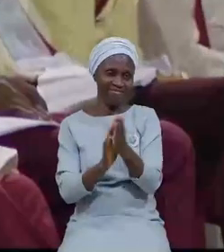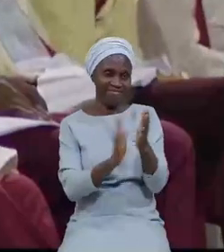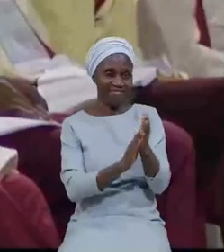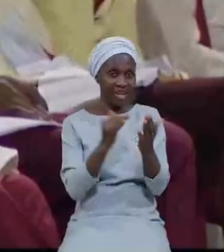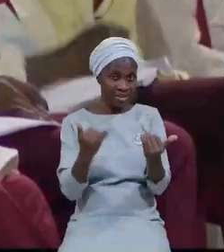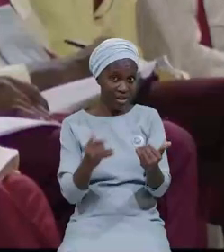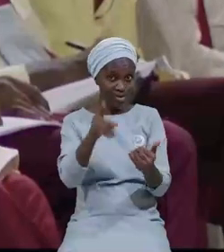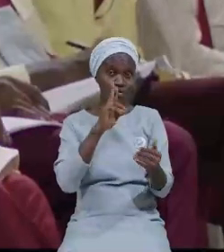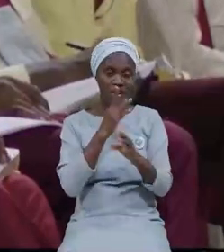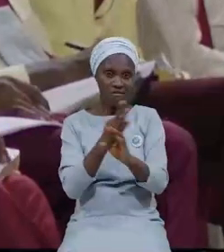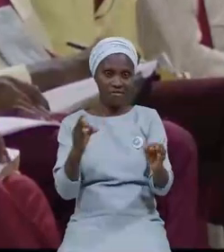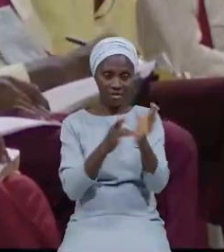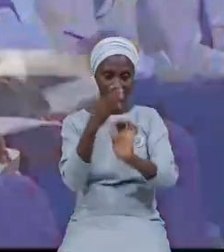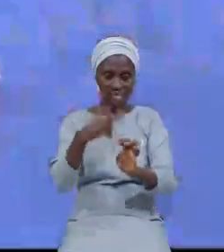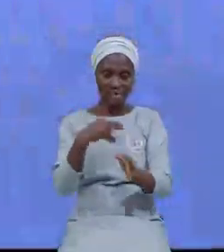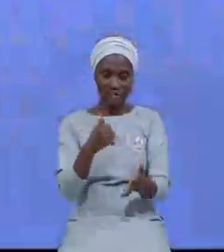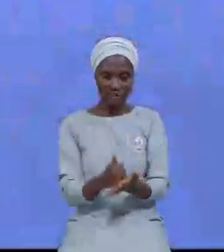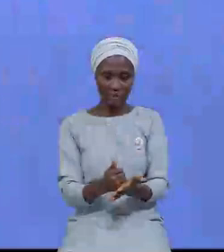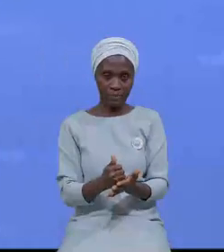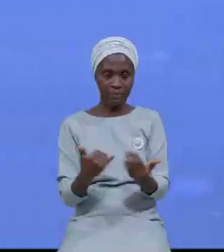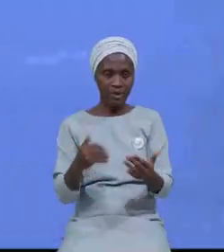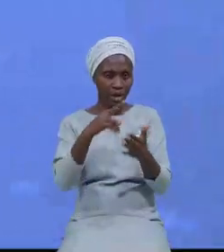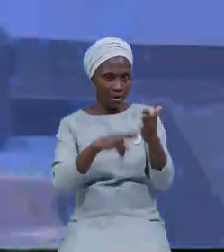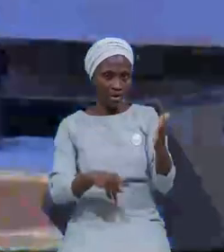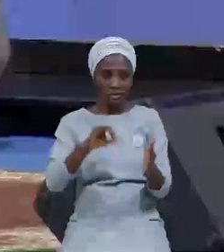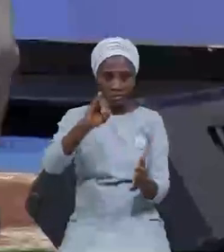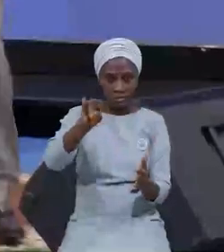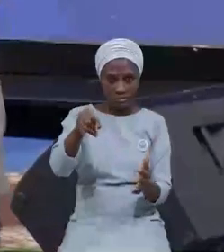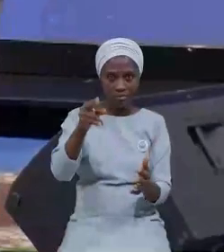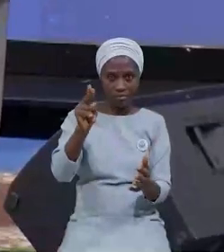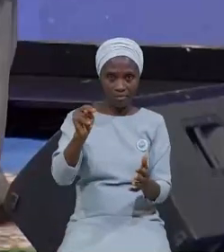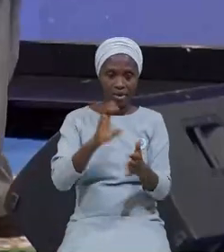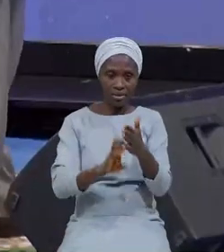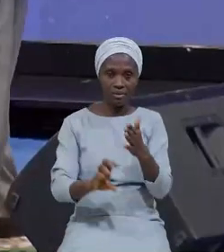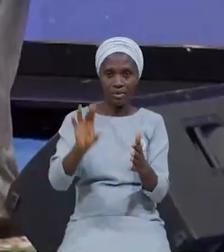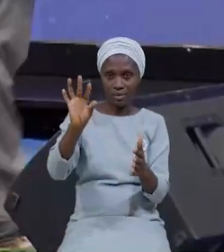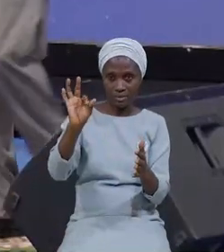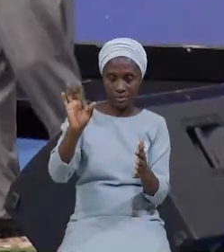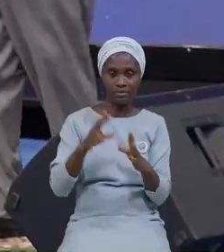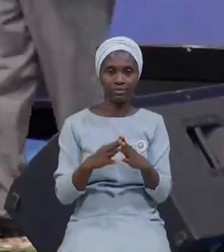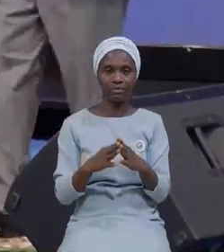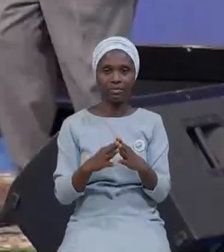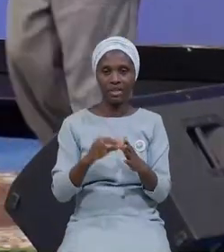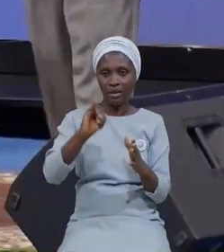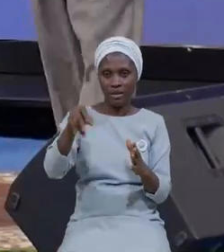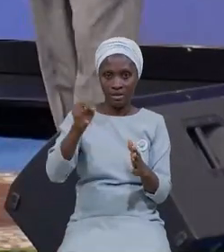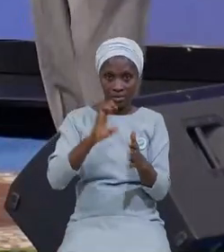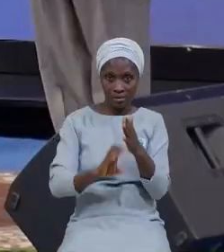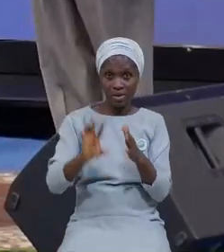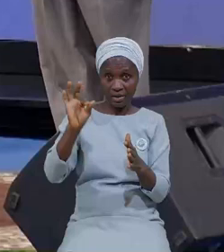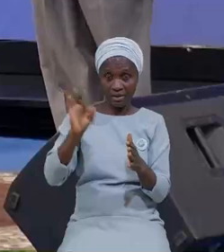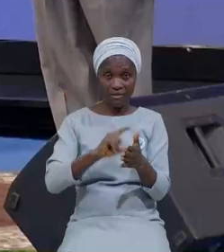tu es libéré Jean chapitre 19